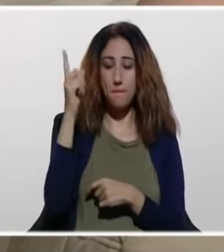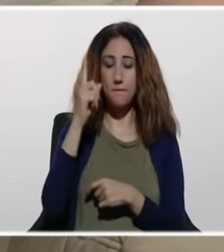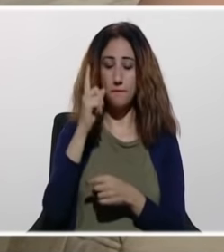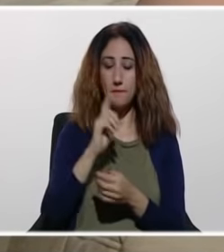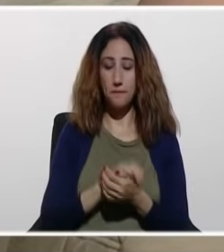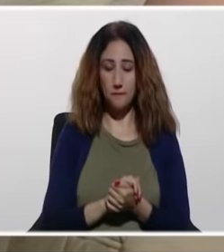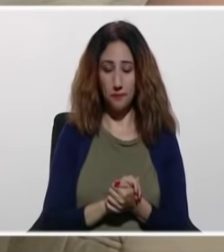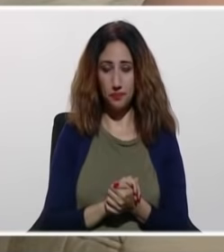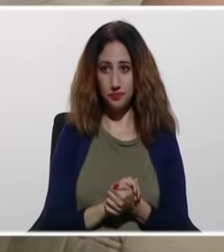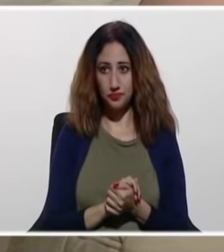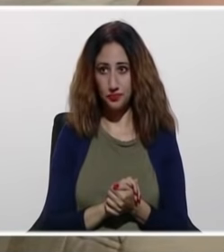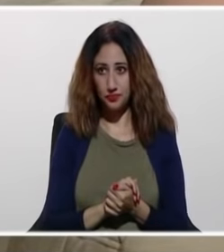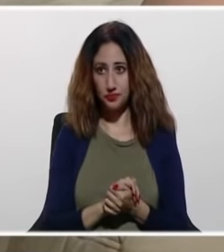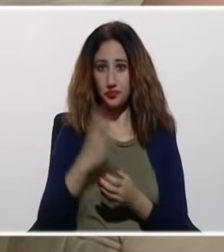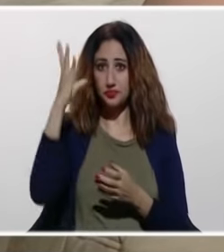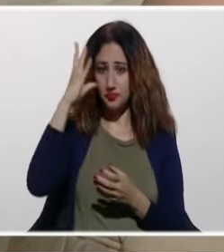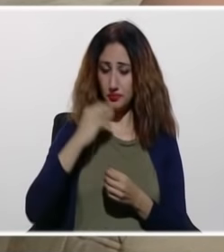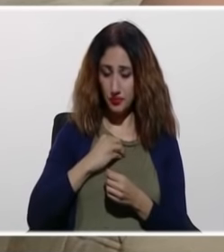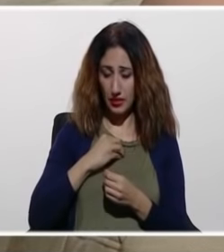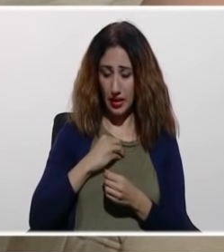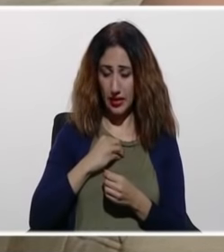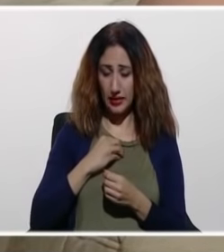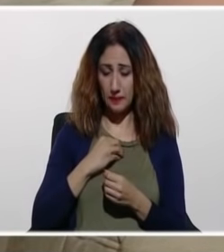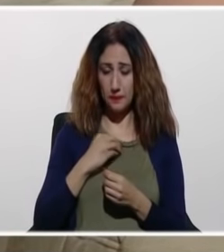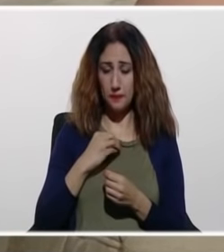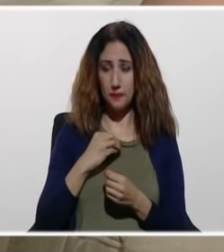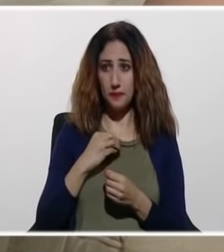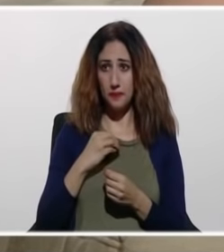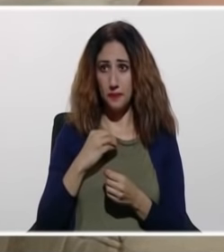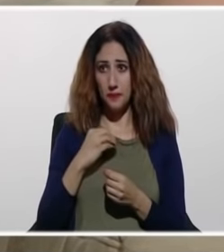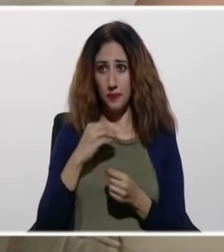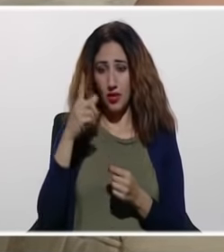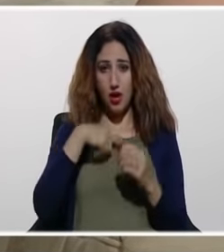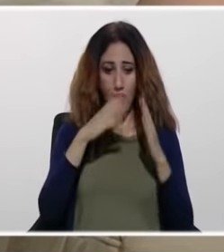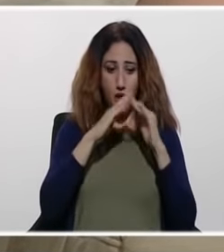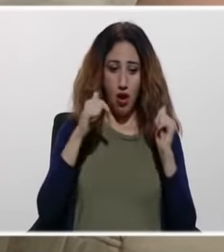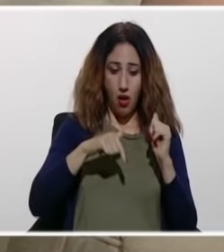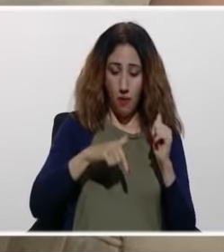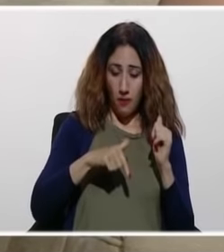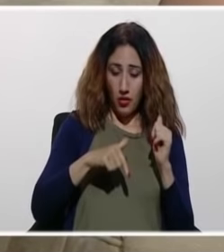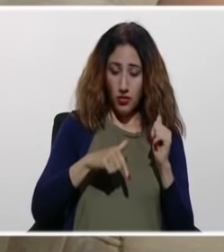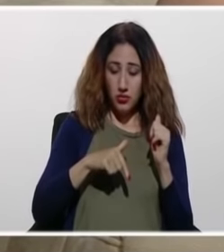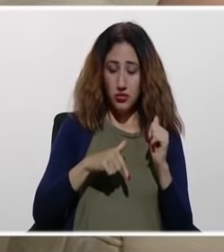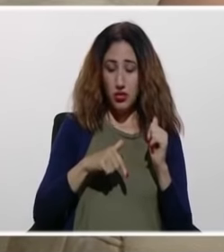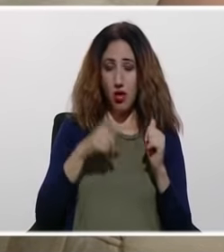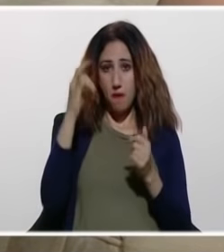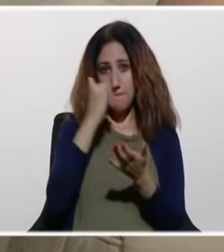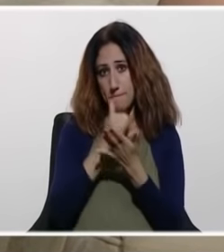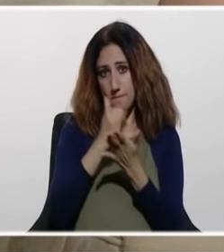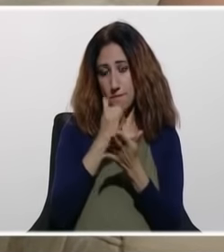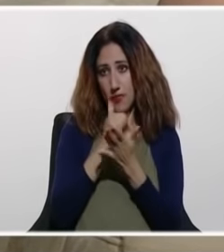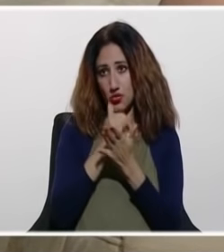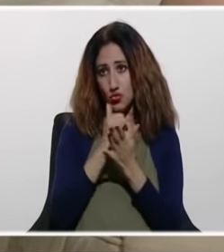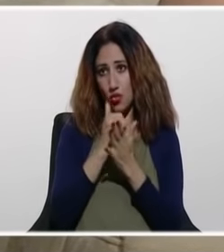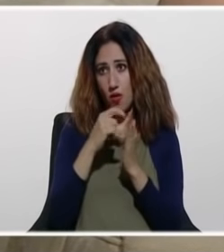ويعني كمان إداني تكريم إن أنا مسكت هنا في مصر تفويض ان انا امسك